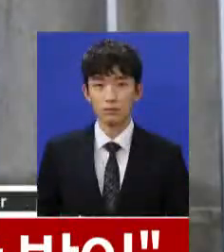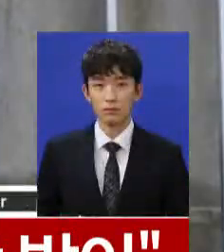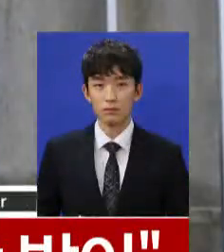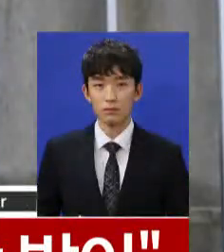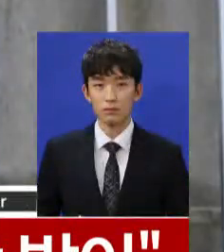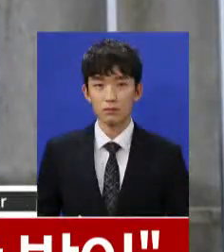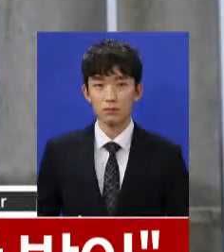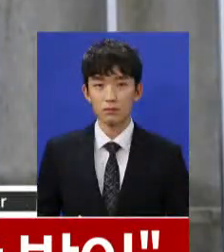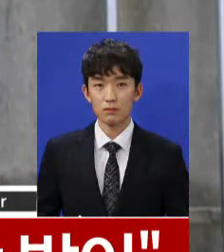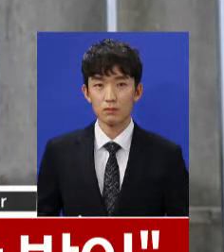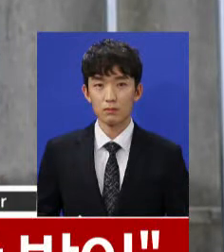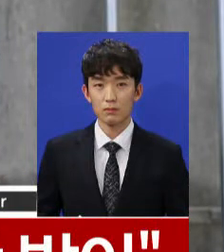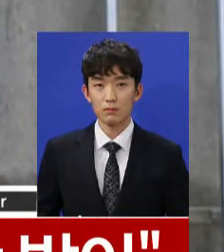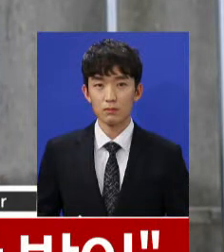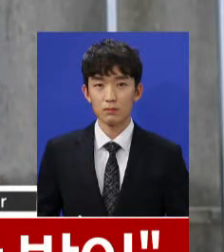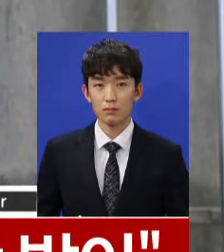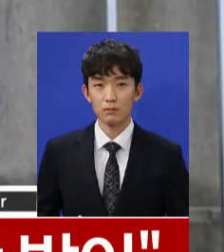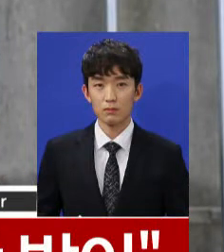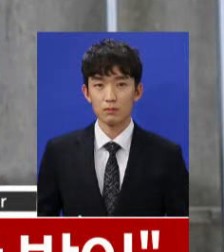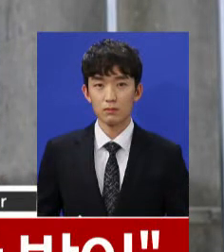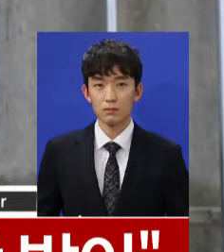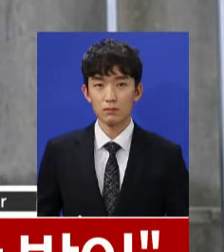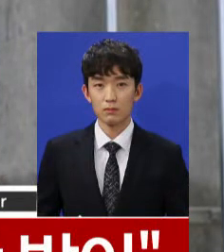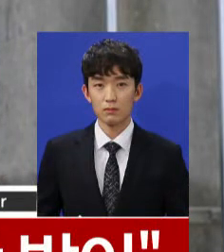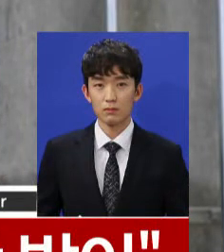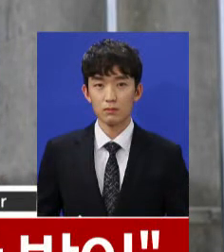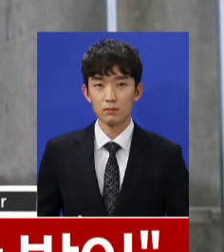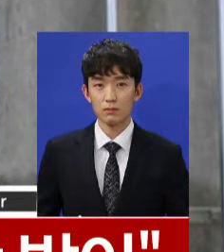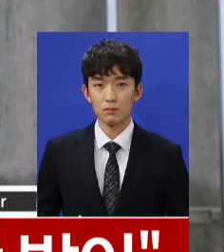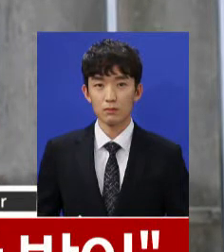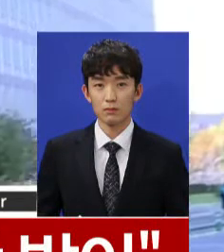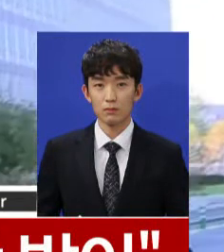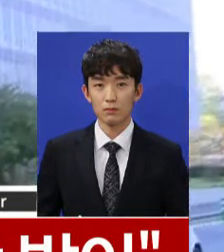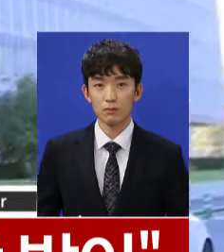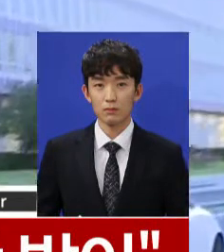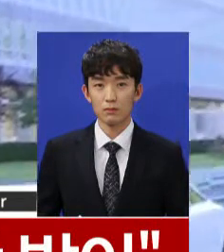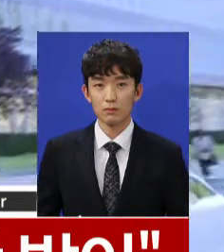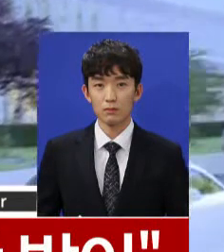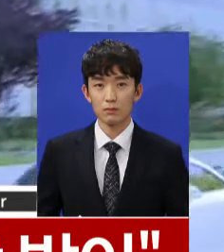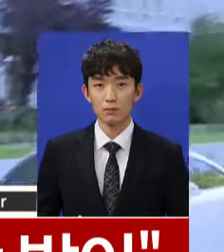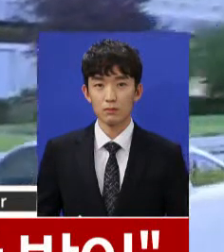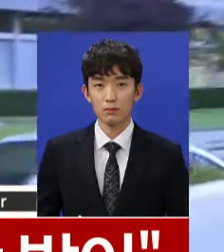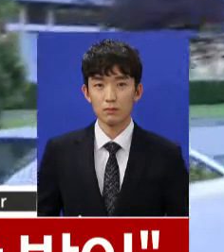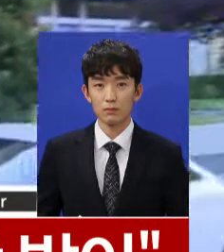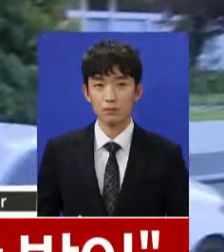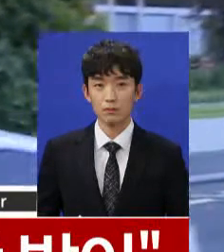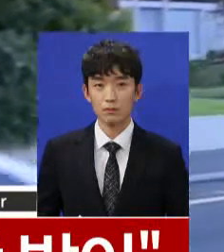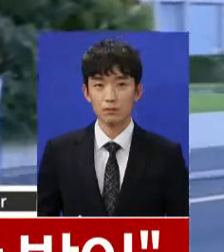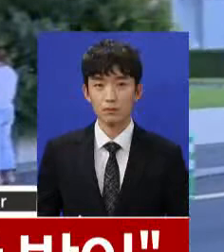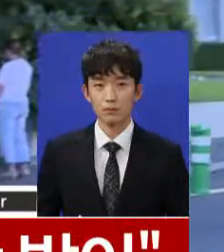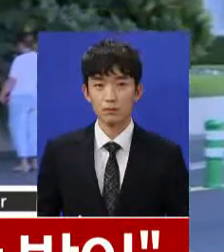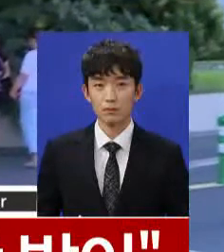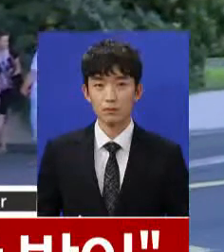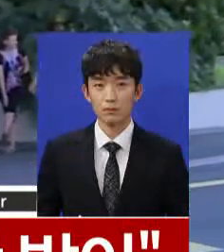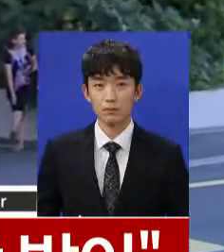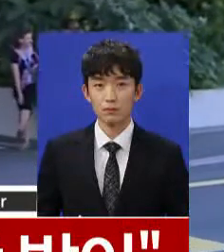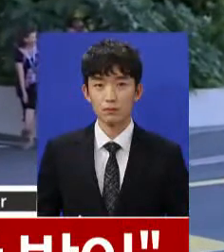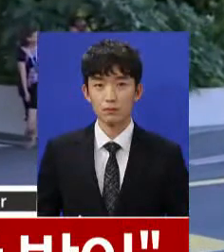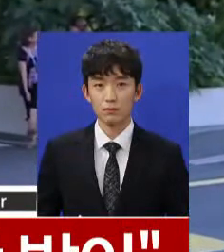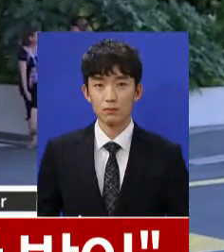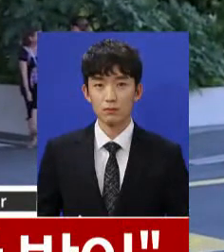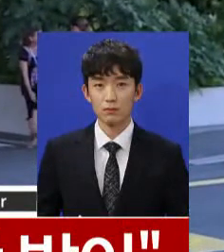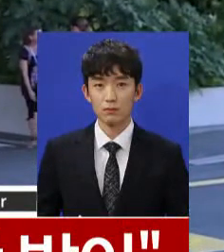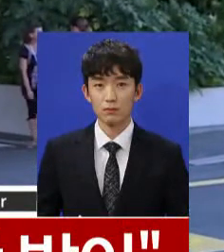바이러스 활동이 조금 잠잠해질 것이다. 이런 얘기 한 번쯤은 들어보셨을 텐데요. 네. 세계보건기구